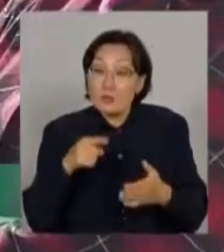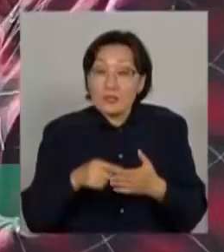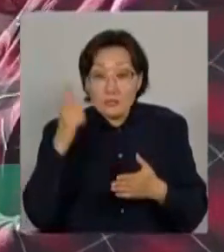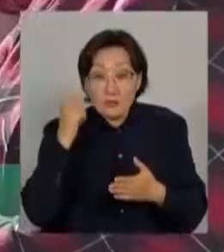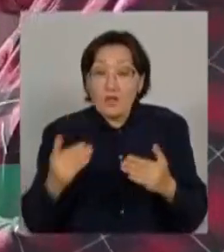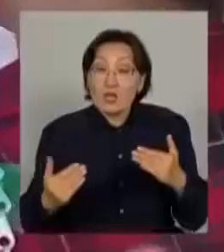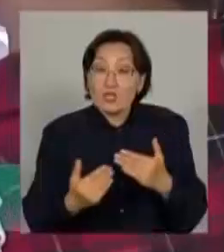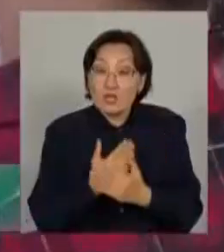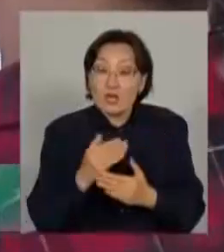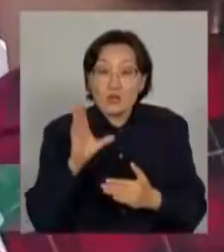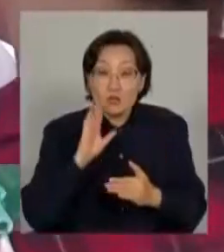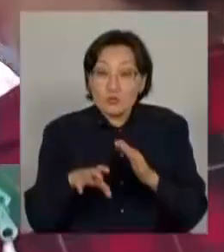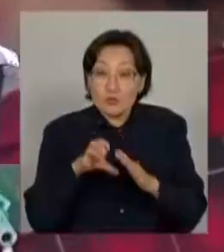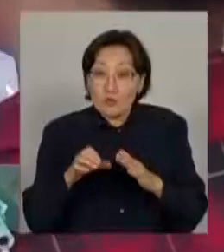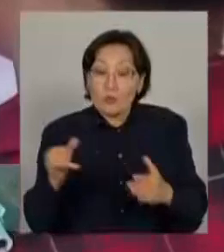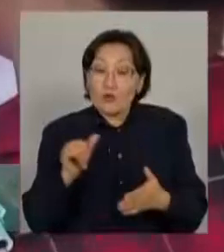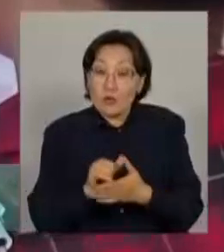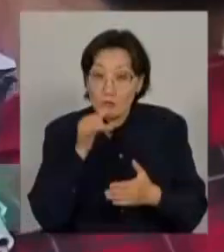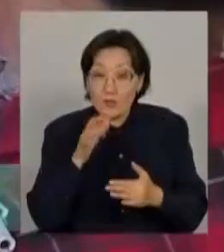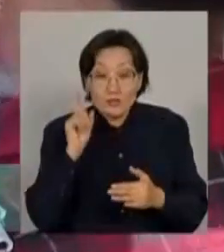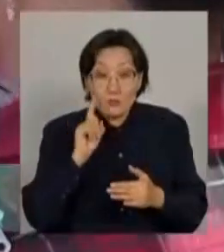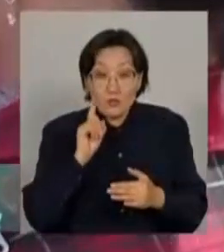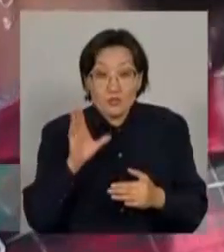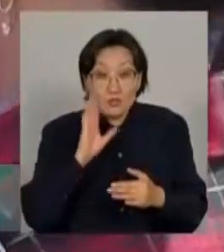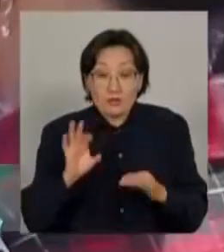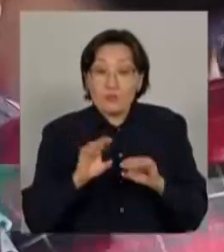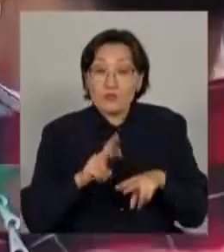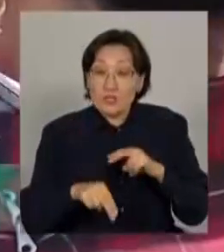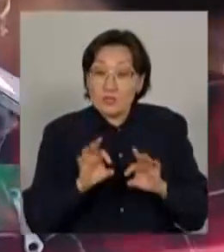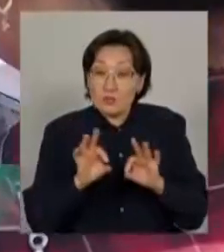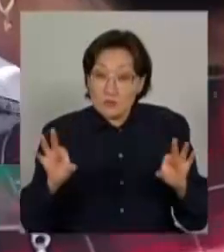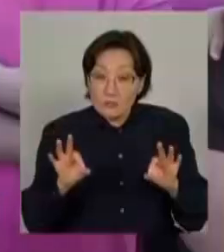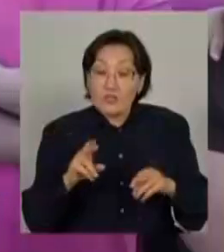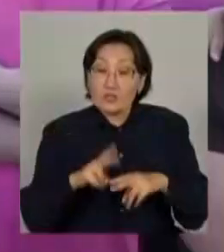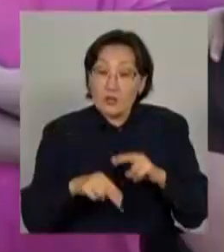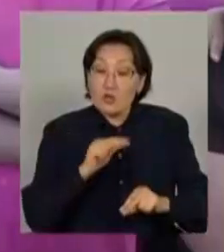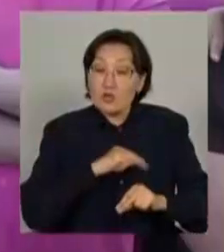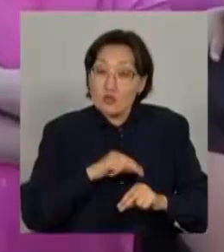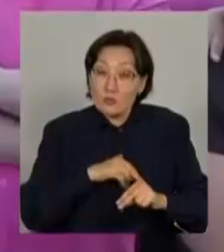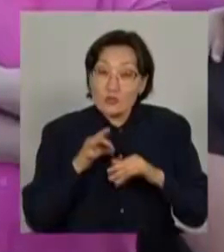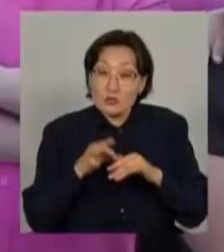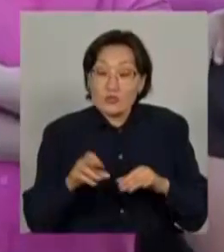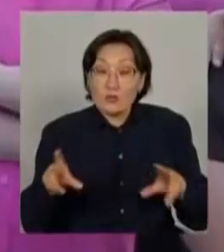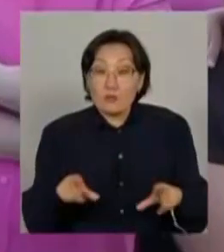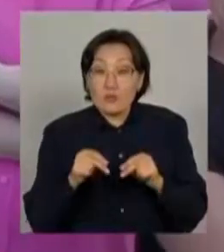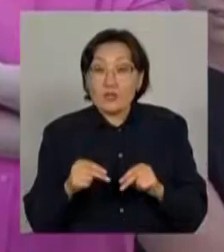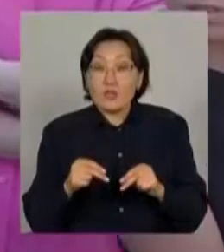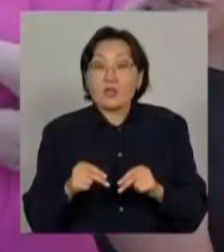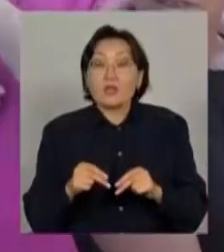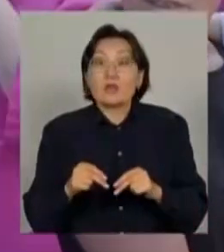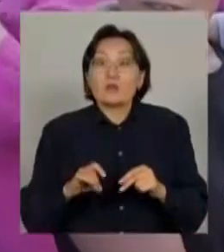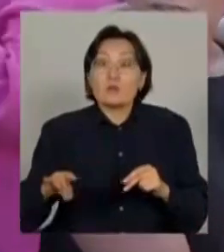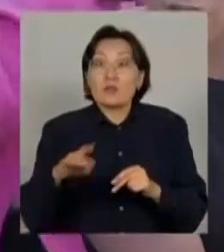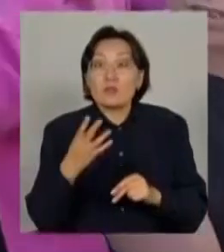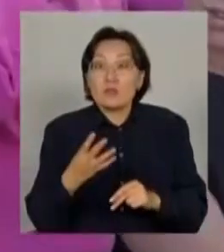сорғысын орнатып бере алмаймыз деді. Сөйтіп уақытша болса да су тарту жұмыстарын жүргіземіз деп сендірді. Бейбарыс ықшам аудандағы